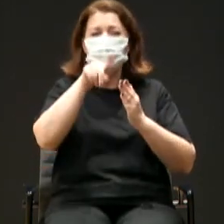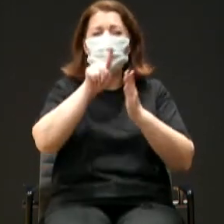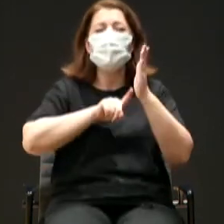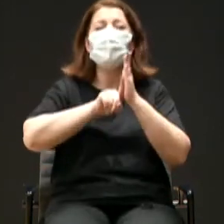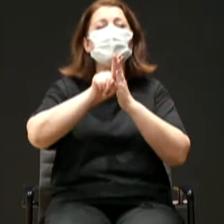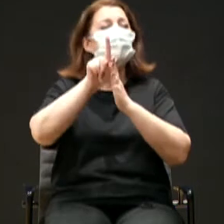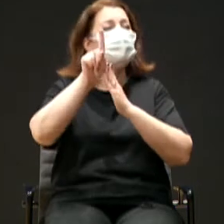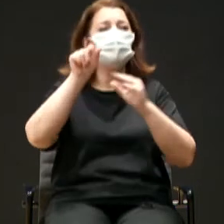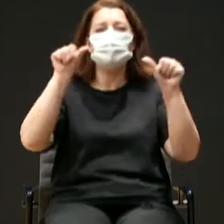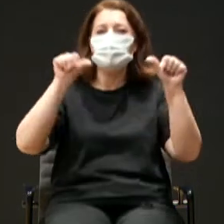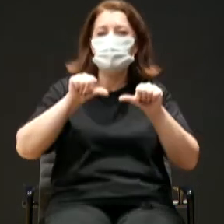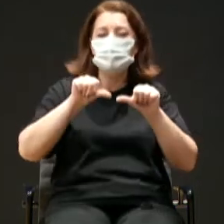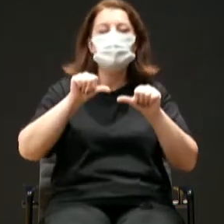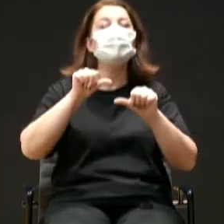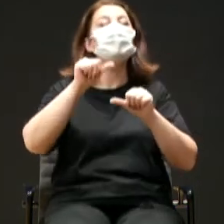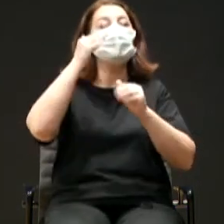başaramayacaksınız. Milletimizi